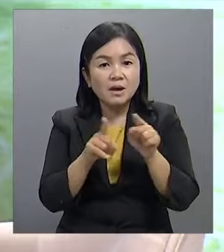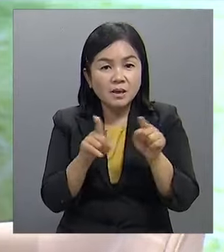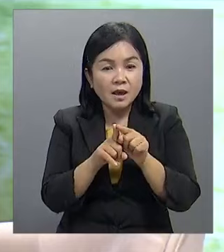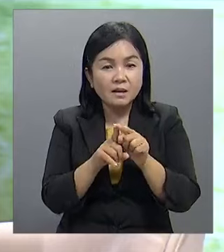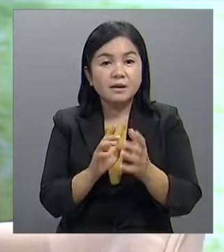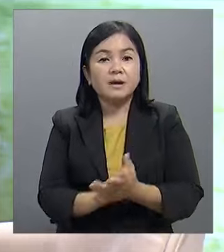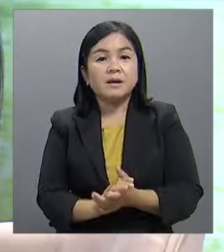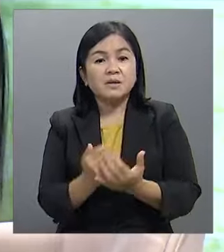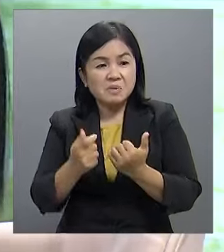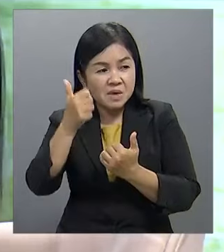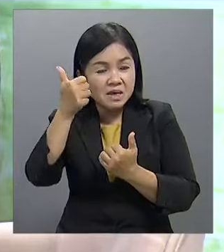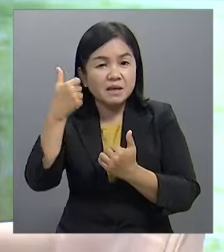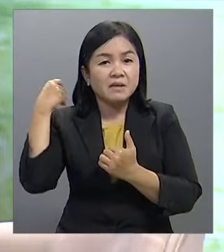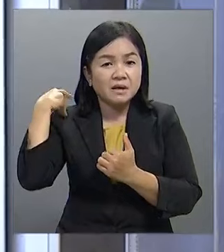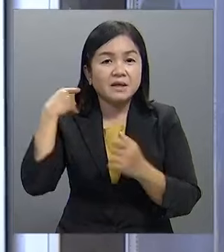คุณผู้ชม